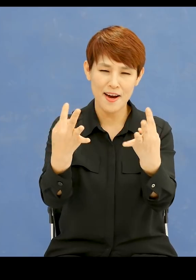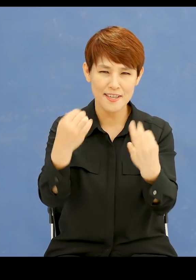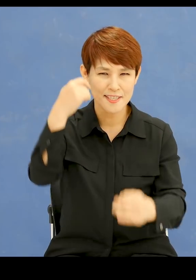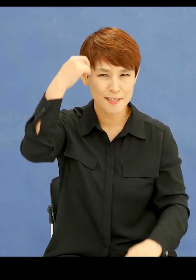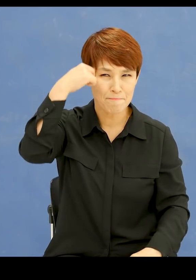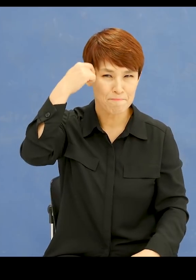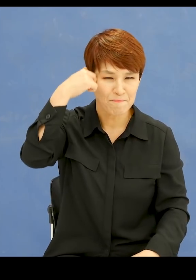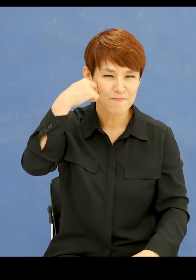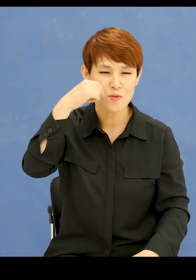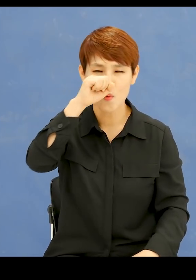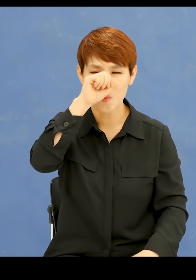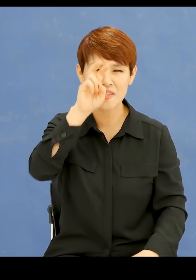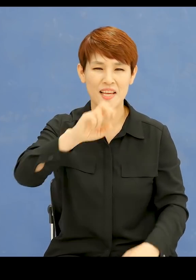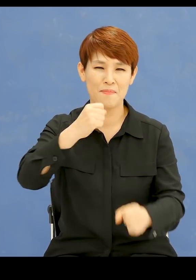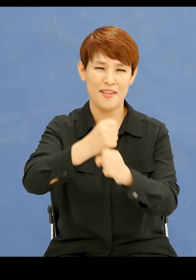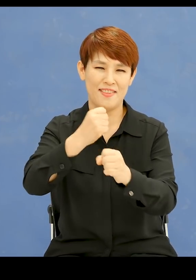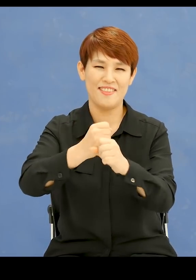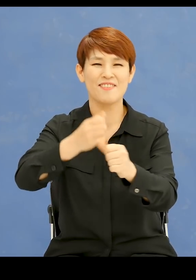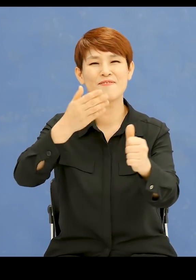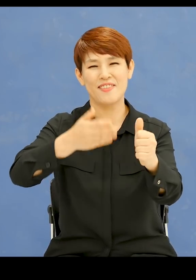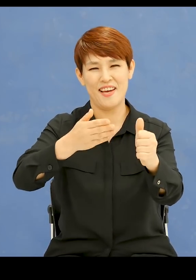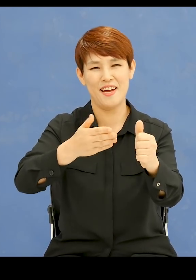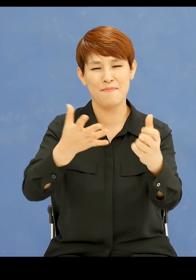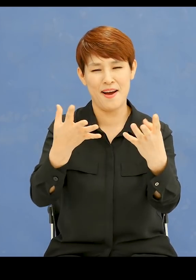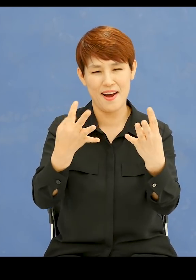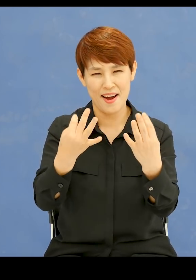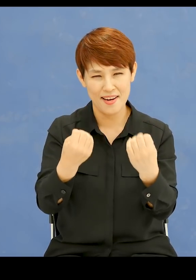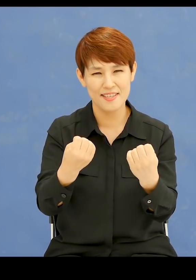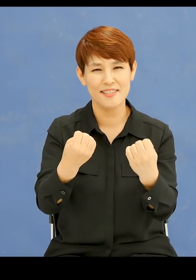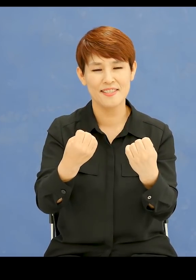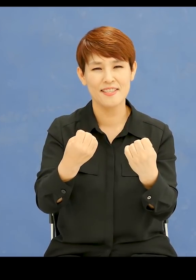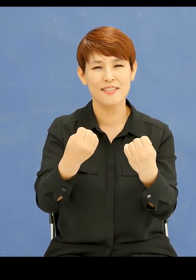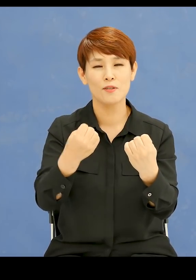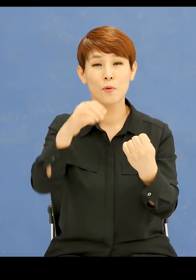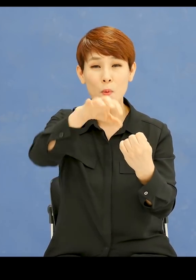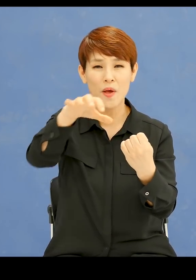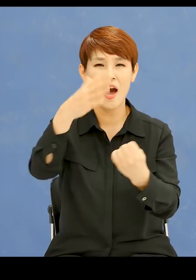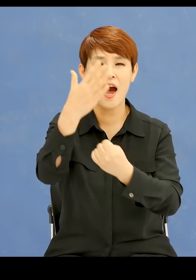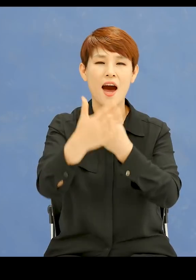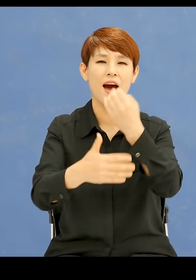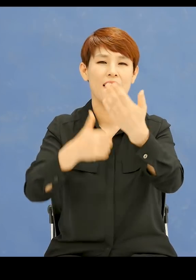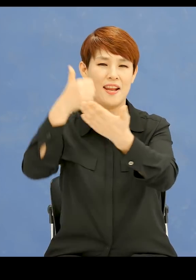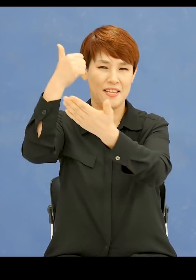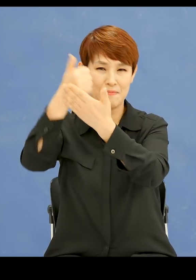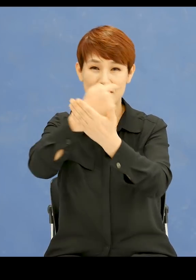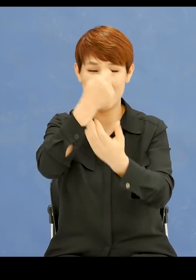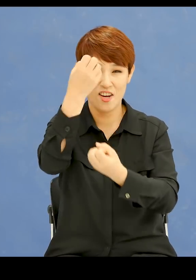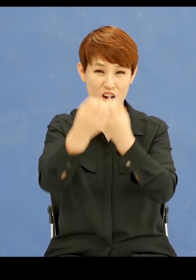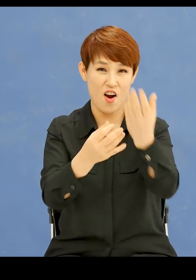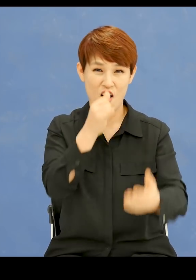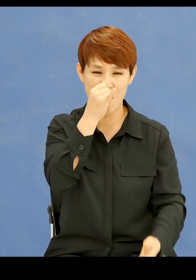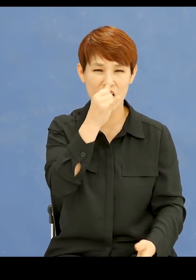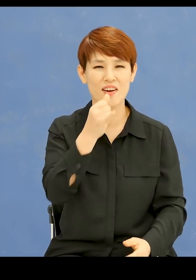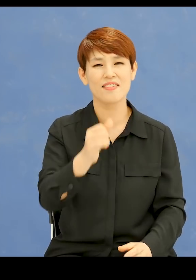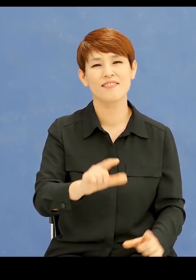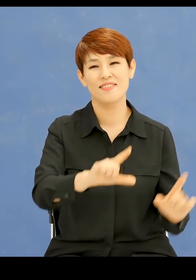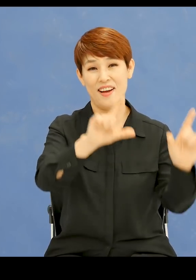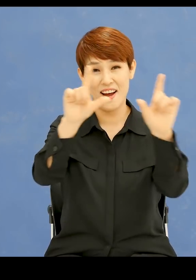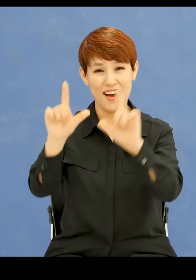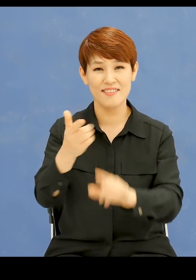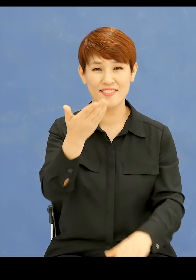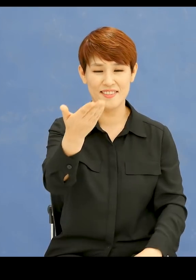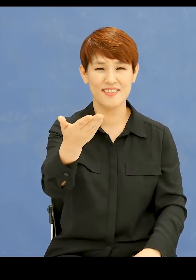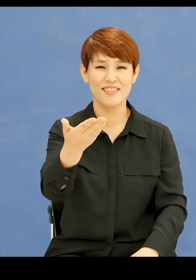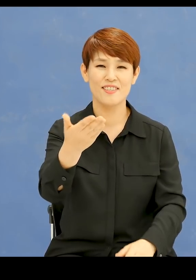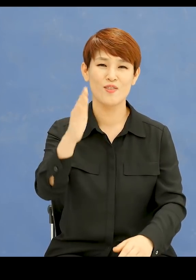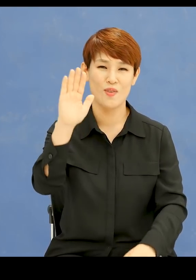영감들을 좋은 찬양을 만들어 주시고 많은 곳에서도 하나님을 증거하시면서 또 널리 하나님 사역에 귀한 쓰임받는 목사님